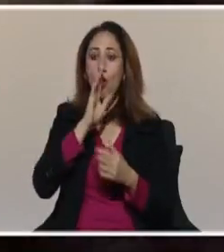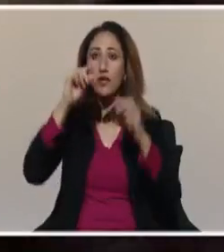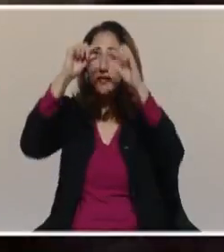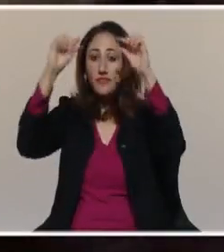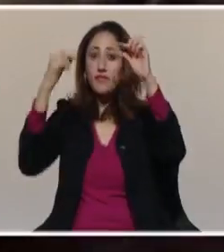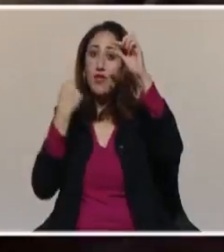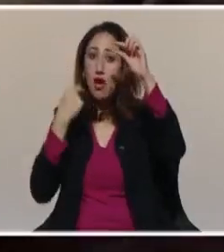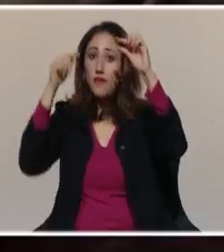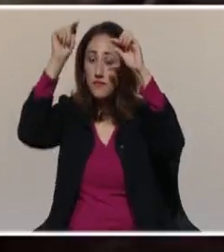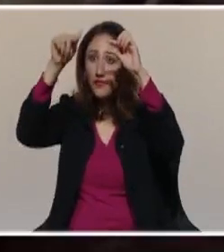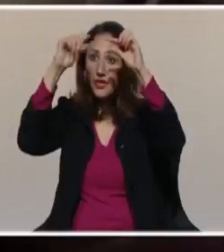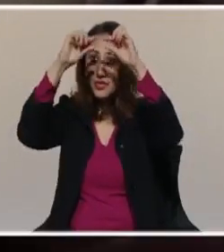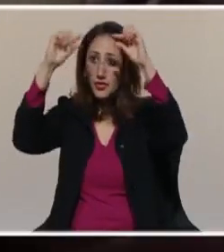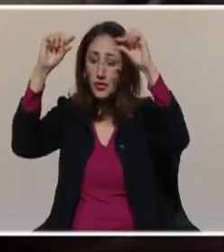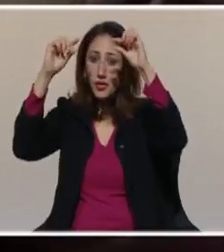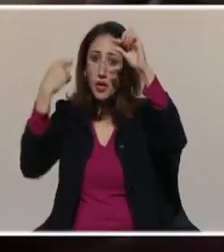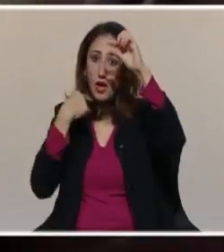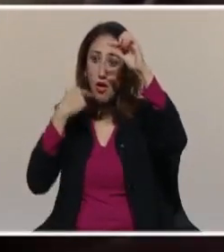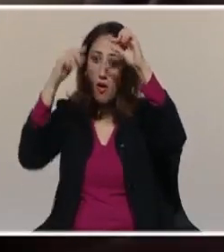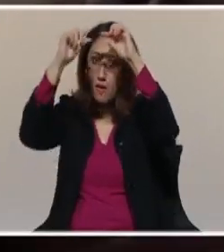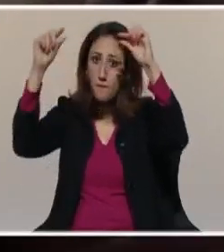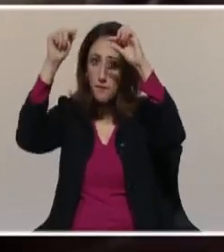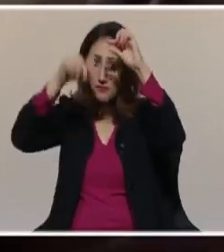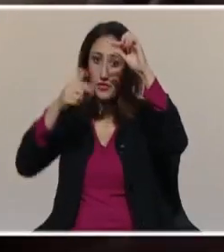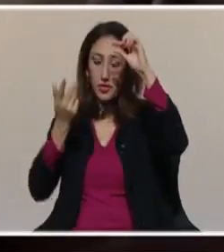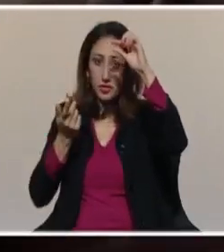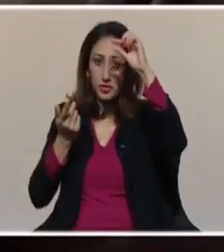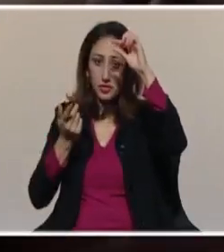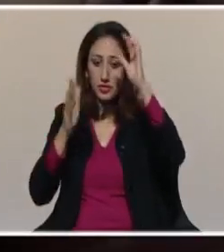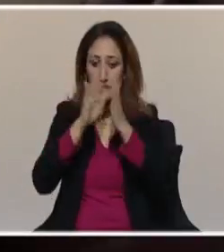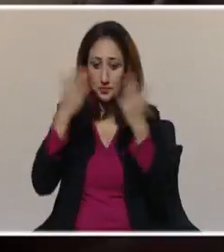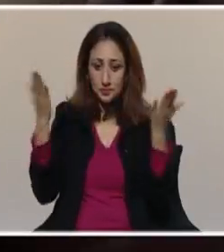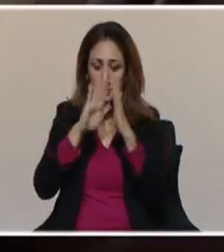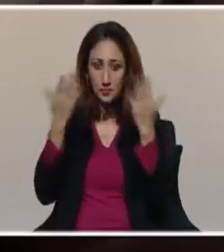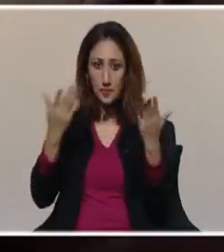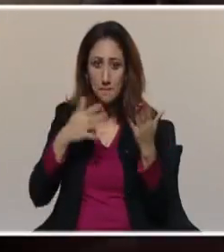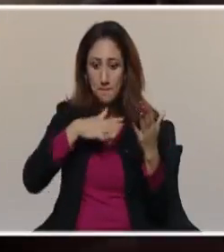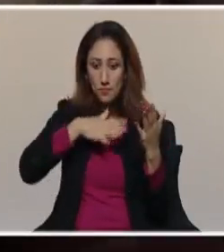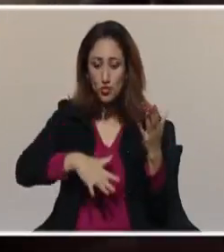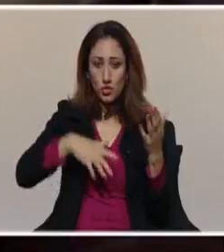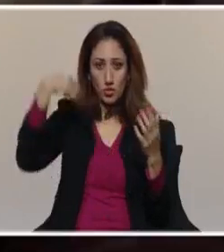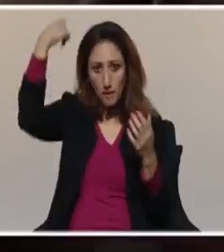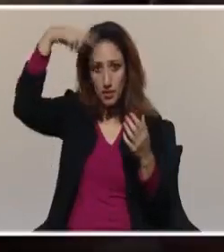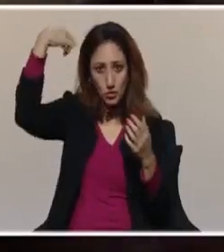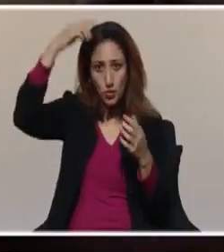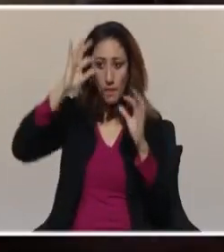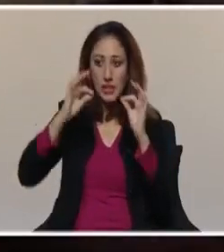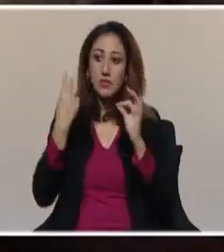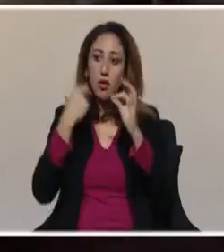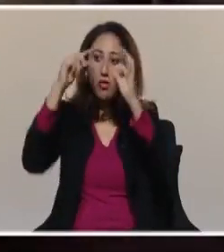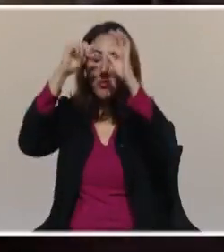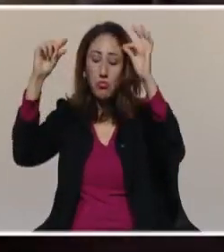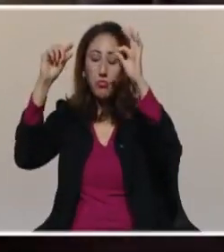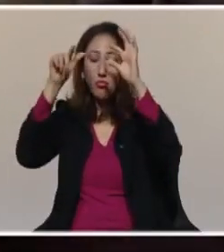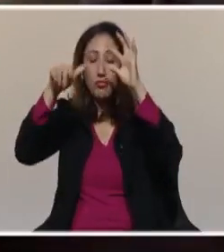القسيمه. مفيش في الدوله لحد بيدي دفتر لمأذون الا ما يبقى دفتر المأذون موجود وسيريال نمبر. يعني